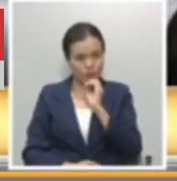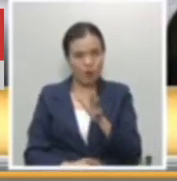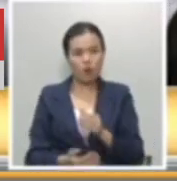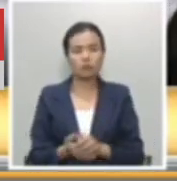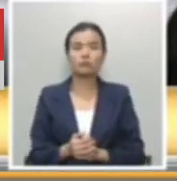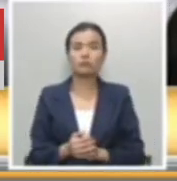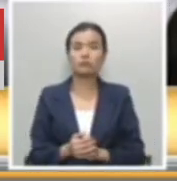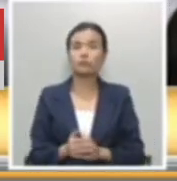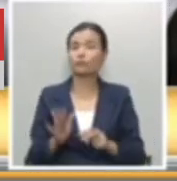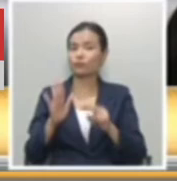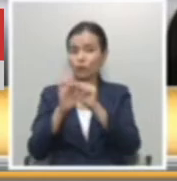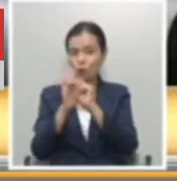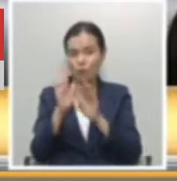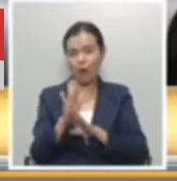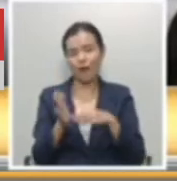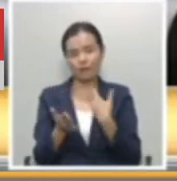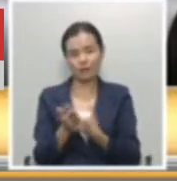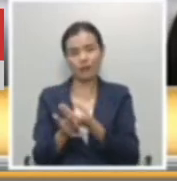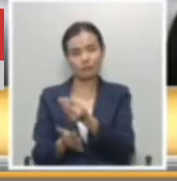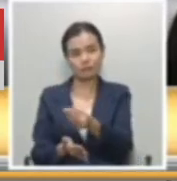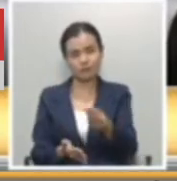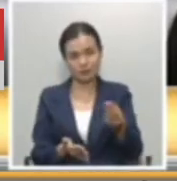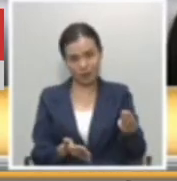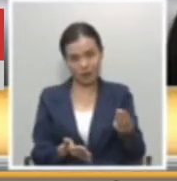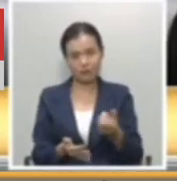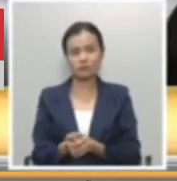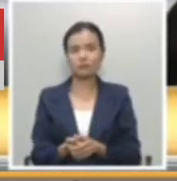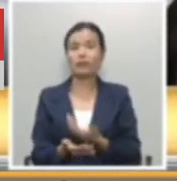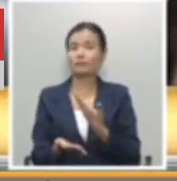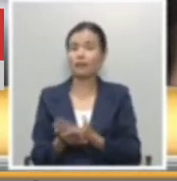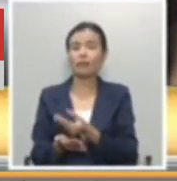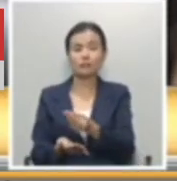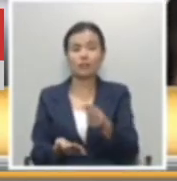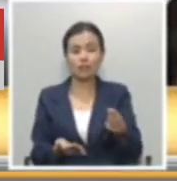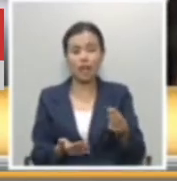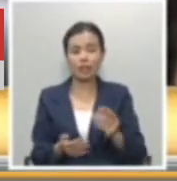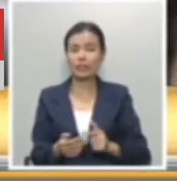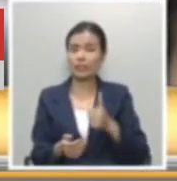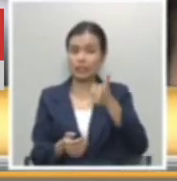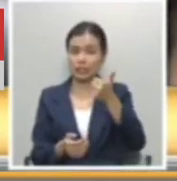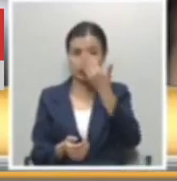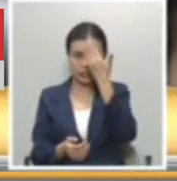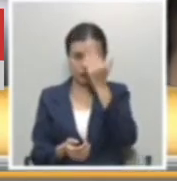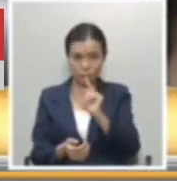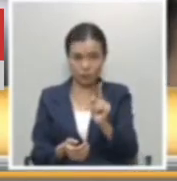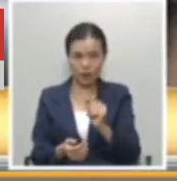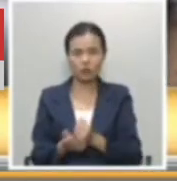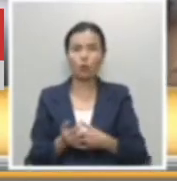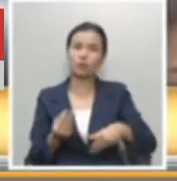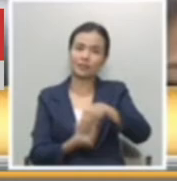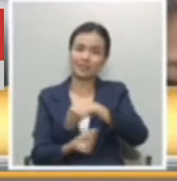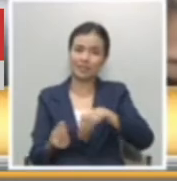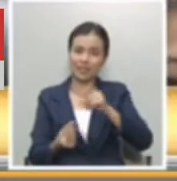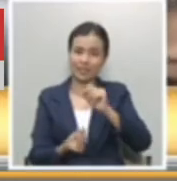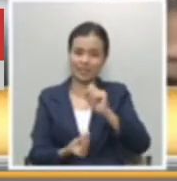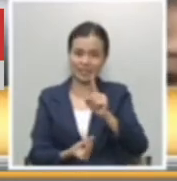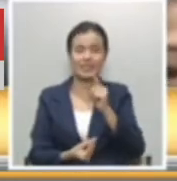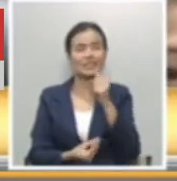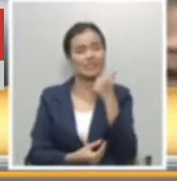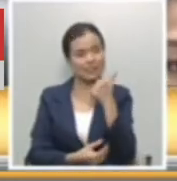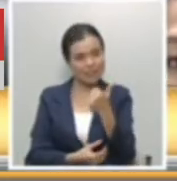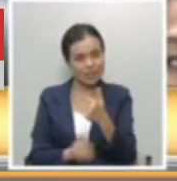ใช้นโยบายแจกเงินเนี่ยเขาจะแจกเงินแล้วได้ผลดีเนี่ยต่อเมื่อเศรษฐกิจดีน